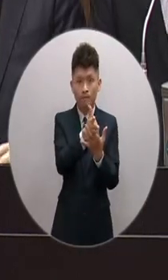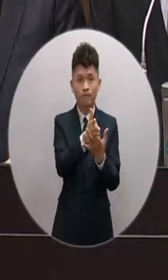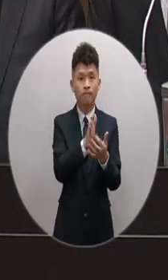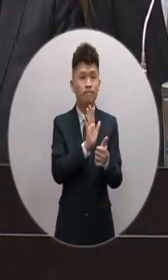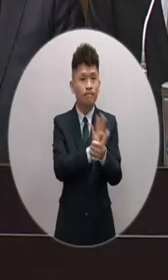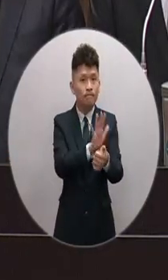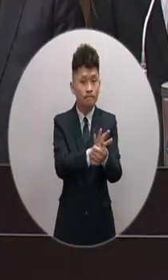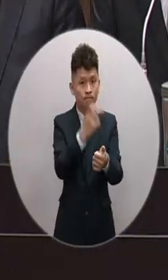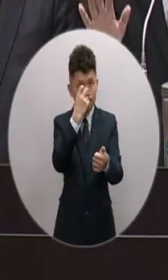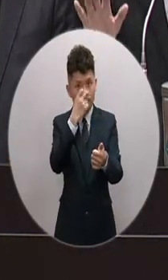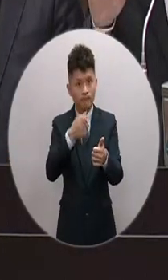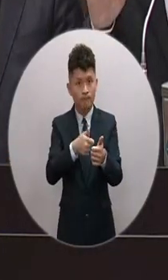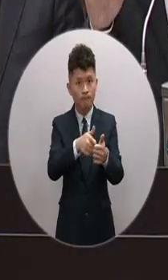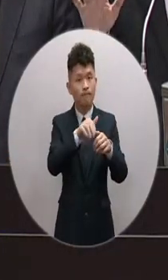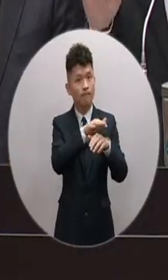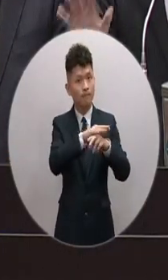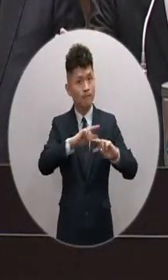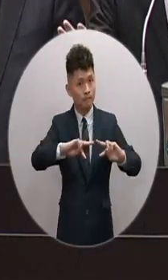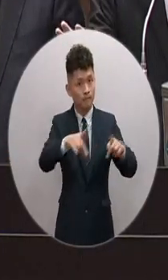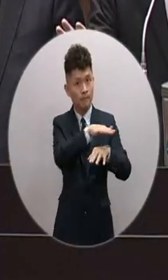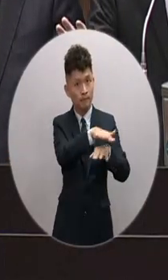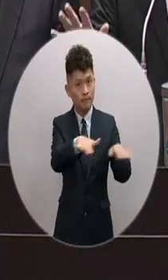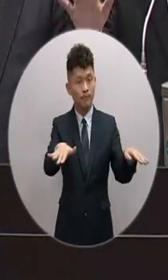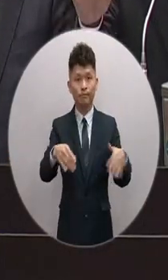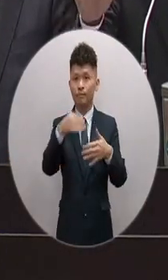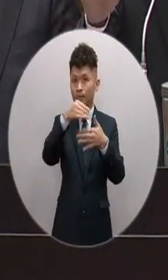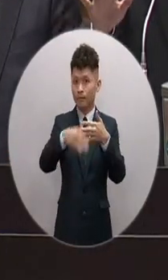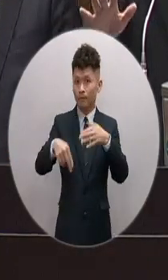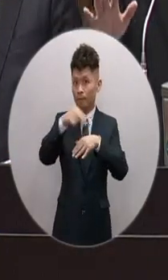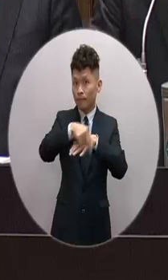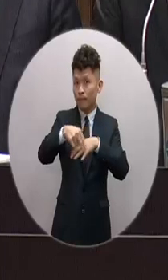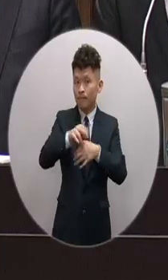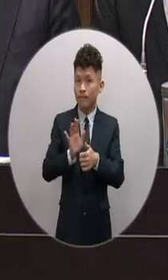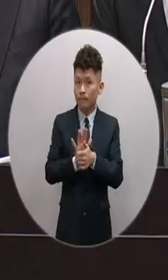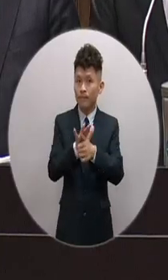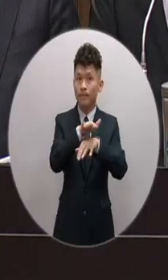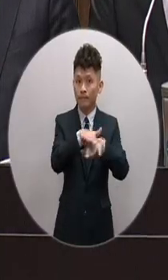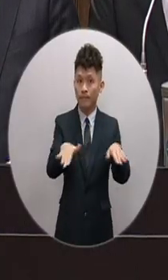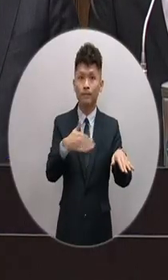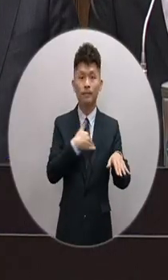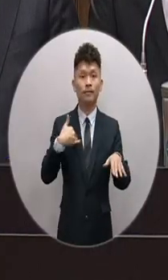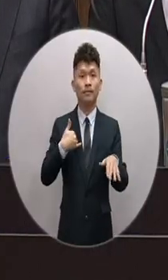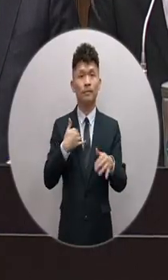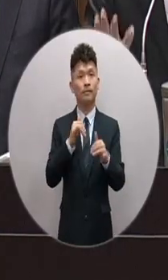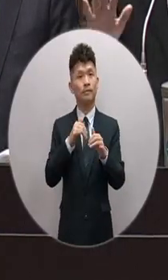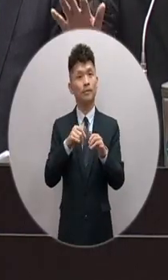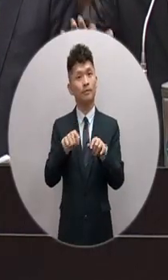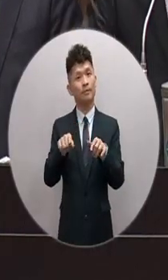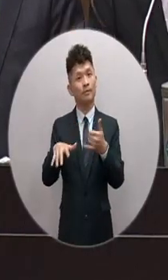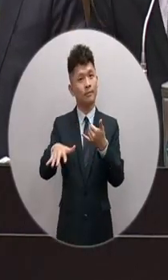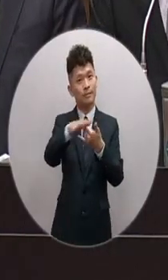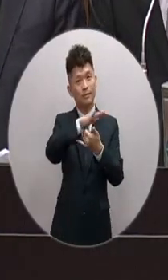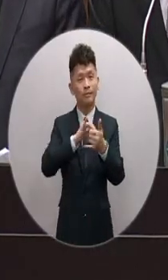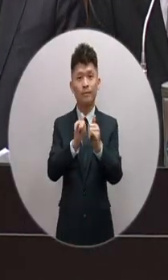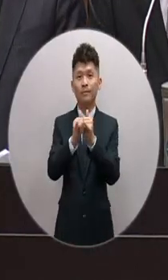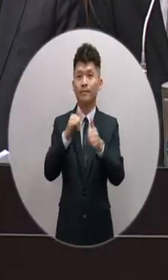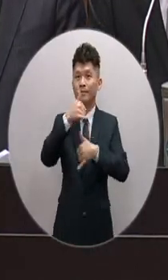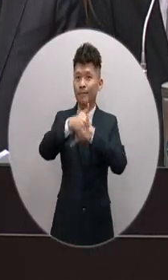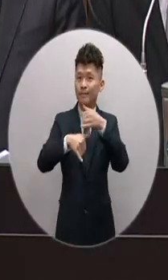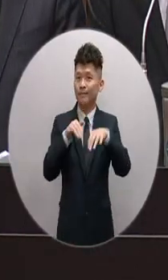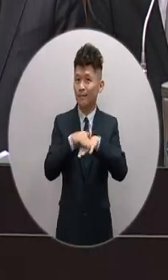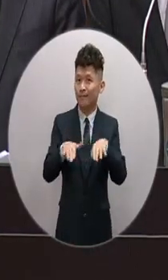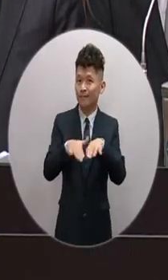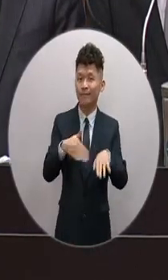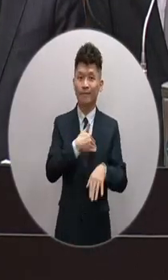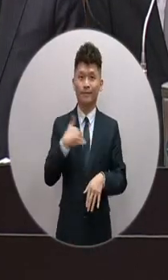稳定。算是一套很稳定的制度啊，让台湾的这个民众生活呢能够平稳啊。那另